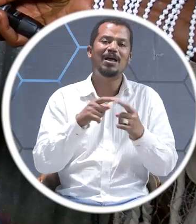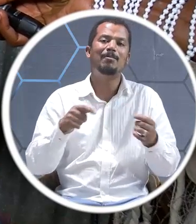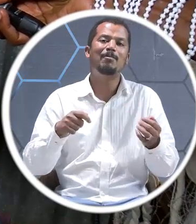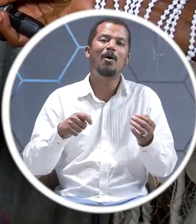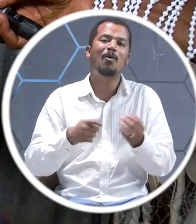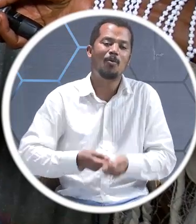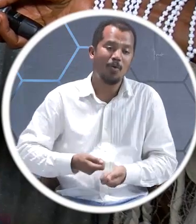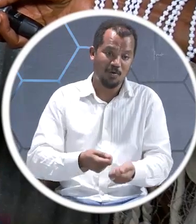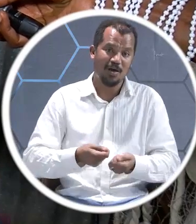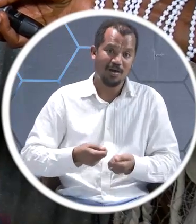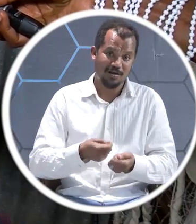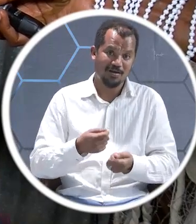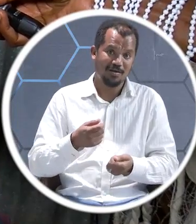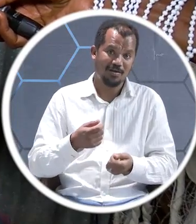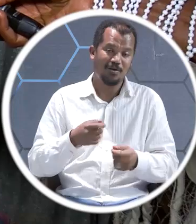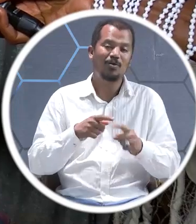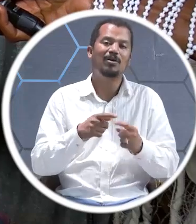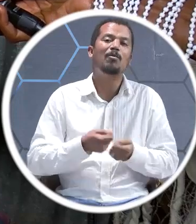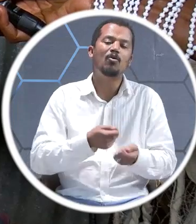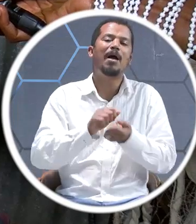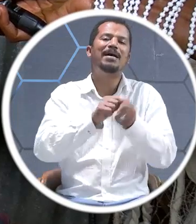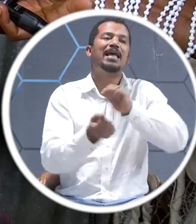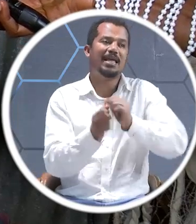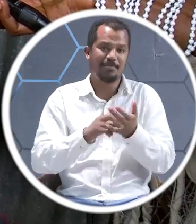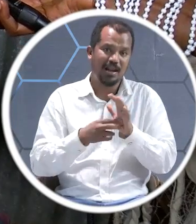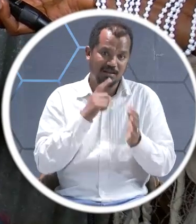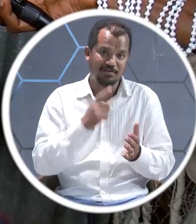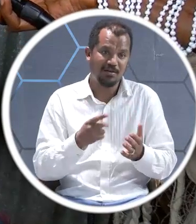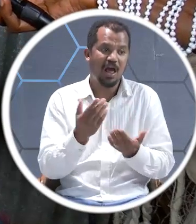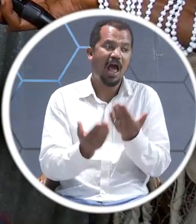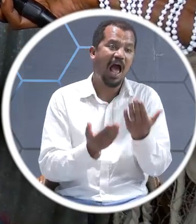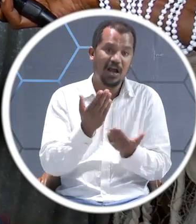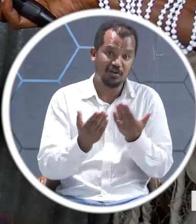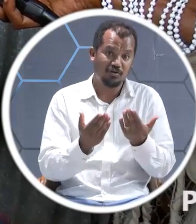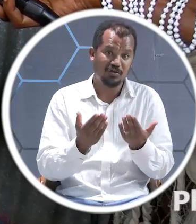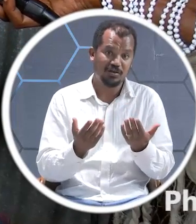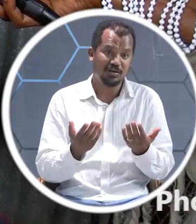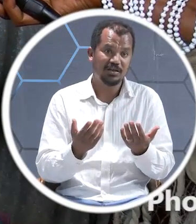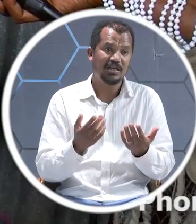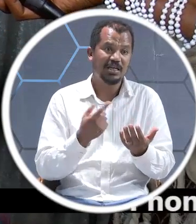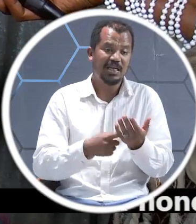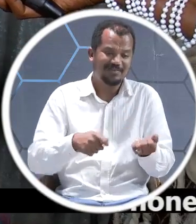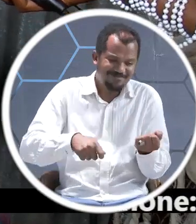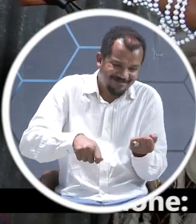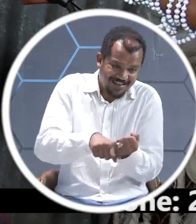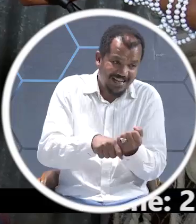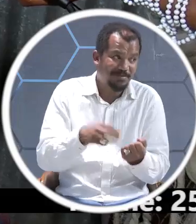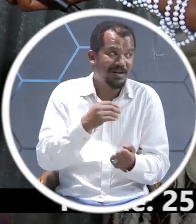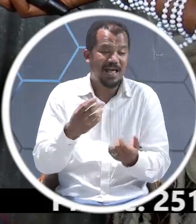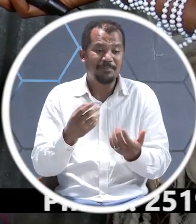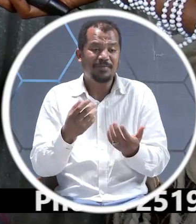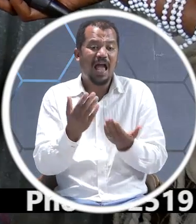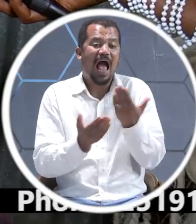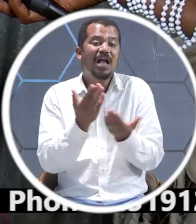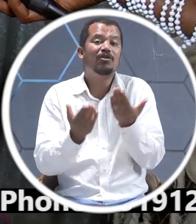ነው። ሀክሩ ፊት ክር ነበር፣ አሁን ወደ ሞላያ መቀየር ማለት ነው። አገልግሎት እንዲውል ማለት ነው። እዚህ እንዲገጠም ነው ለወለ